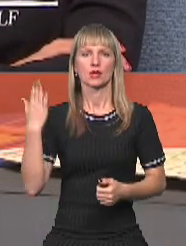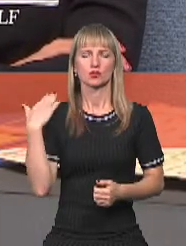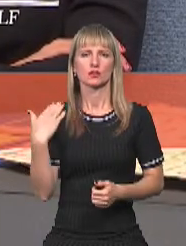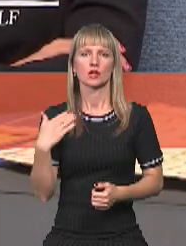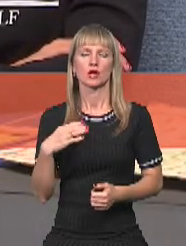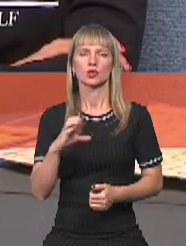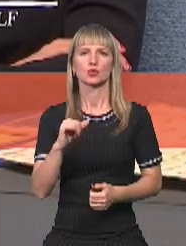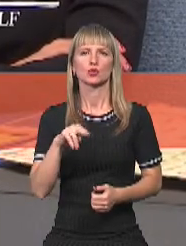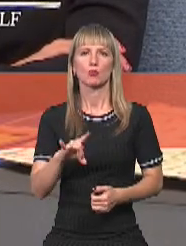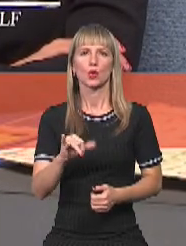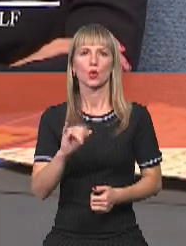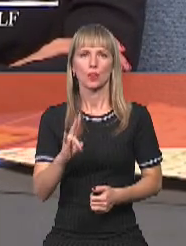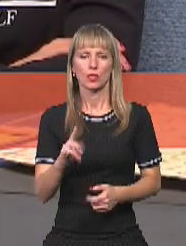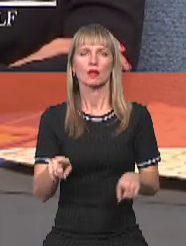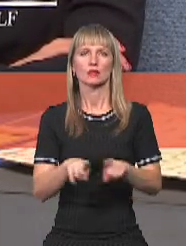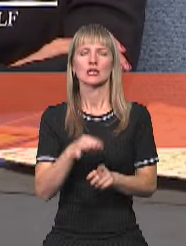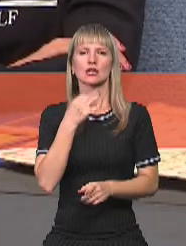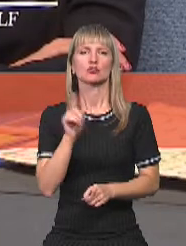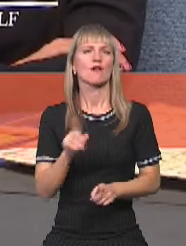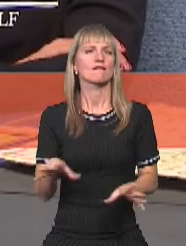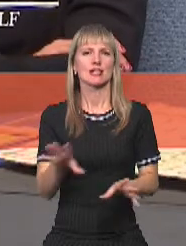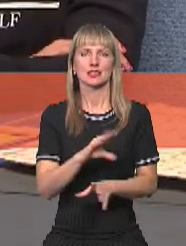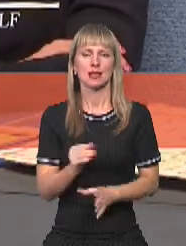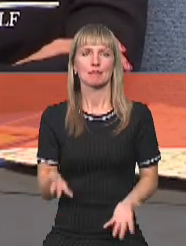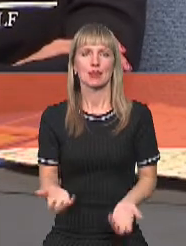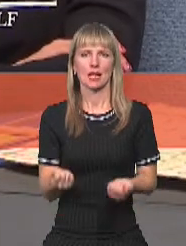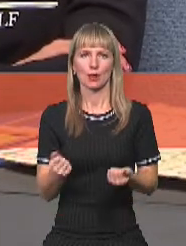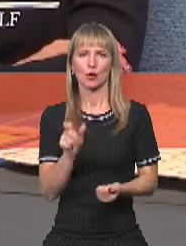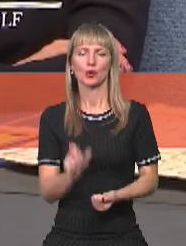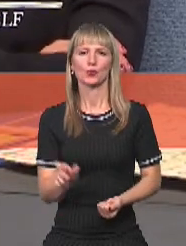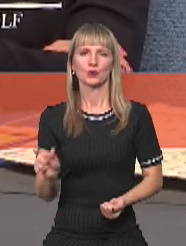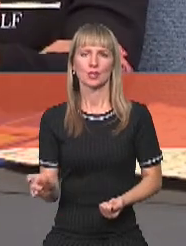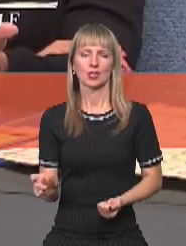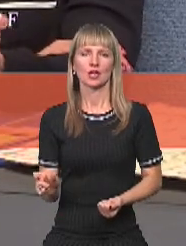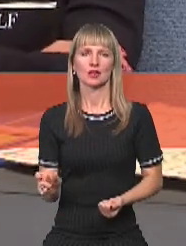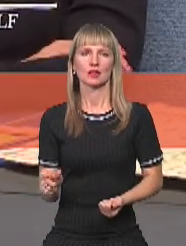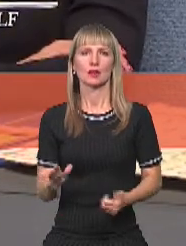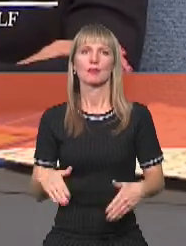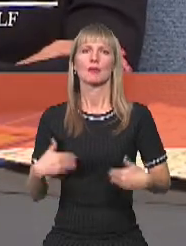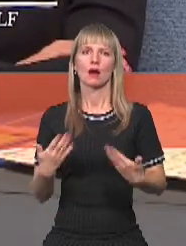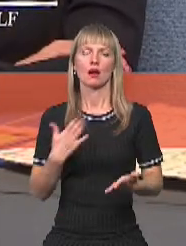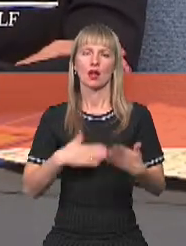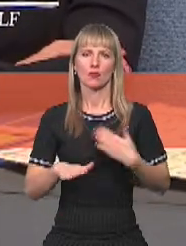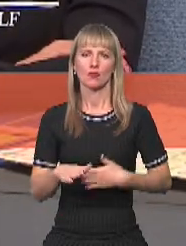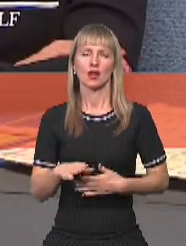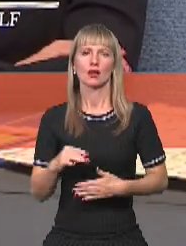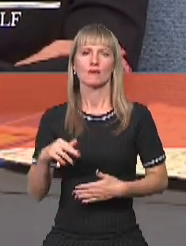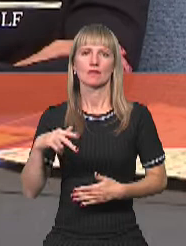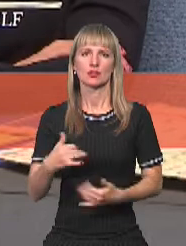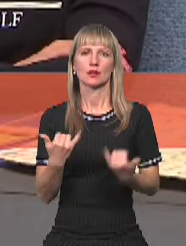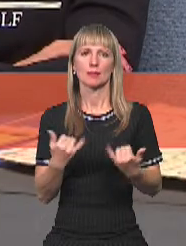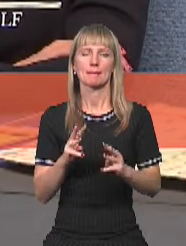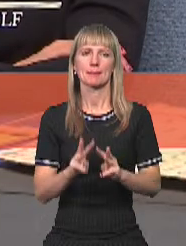Уляна Супрун, також сказала, що вона все підтримує. Ну, це людей досить таки порадувало. Вийшов